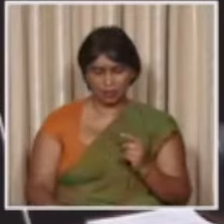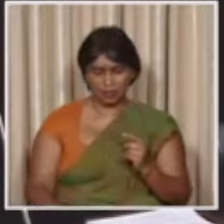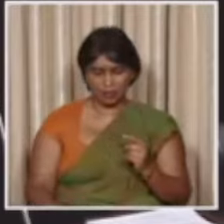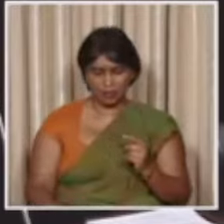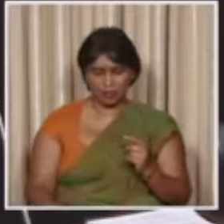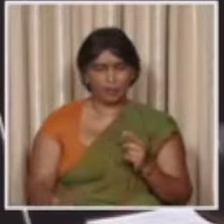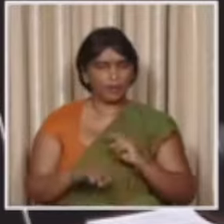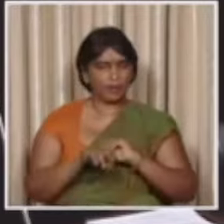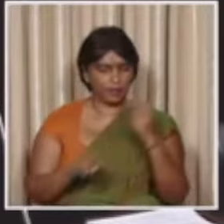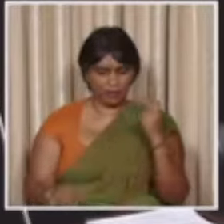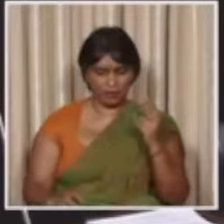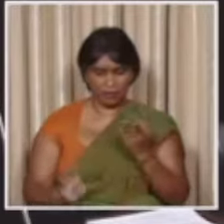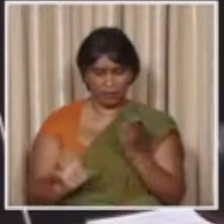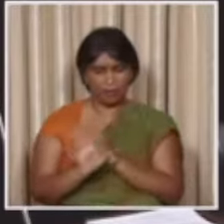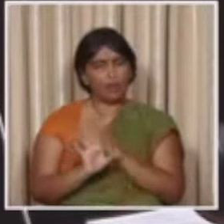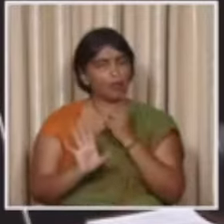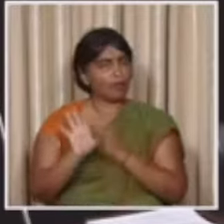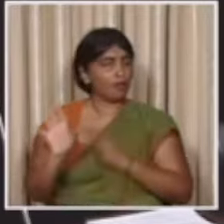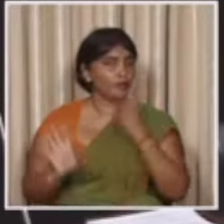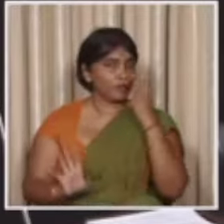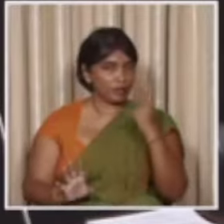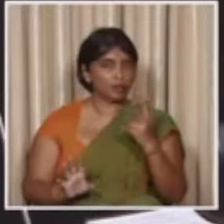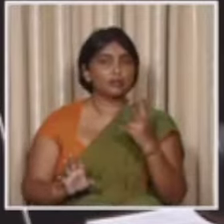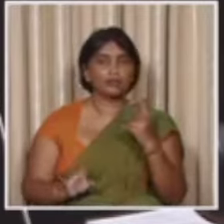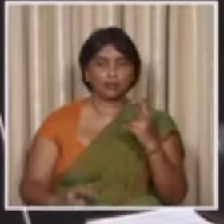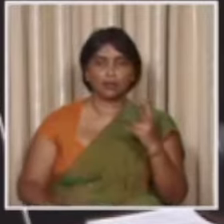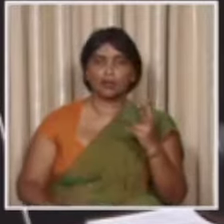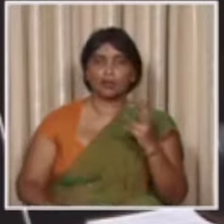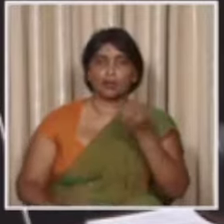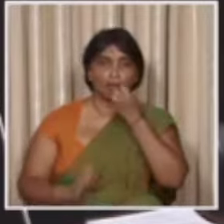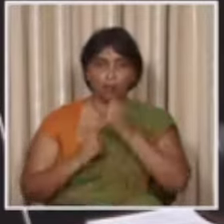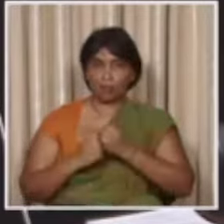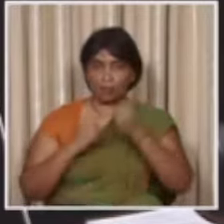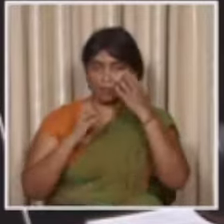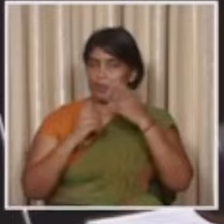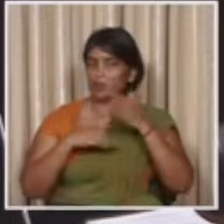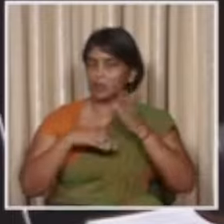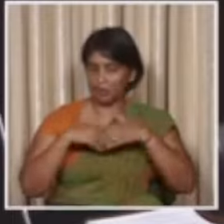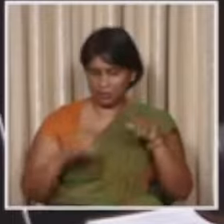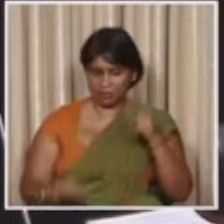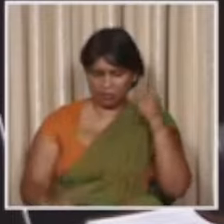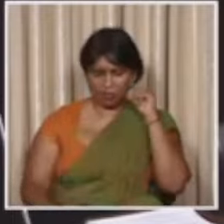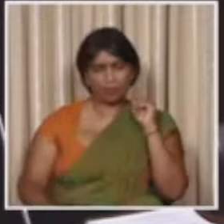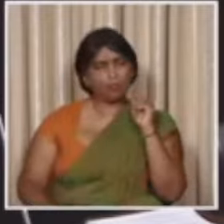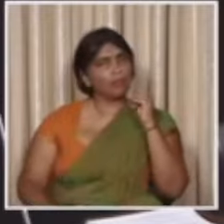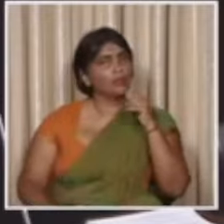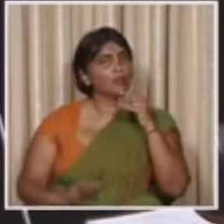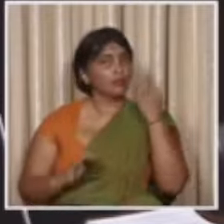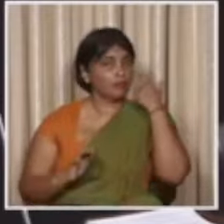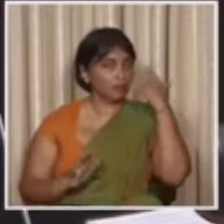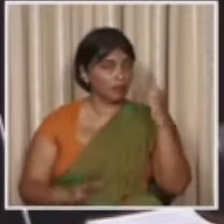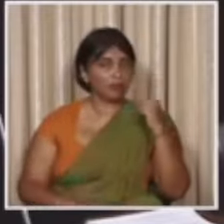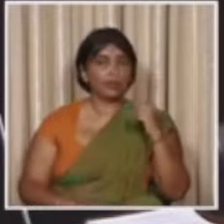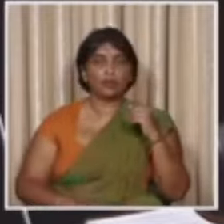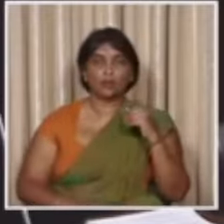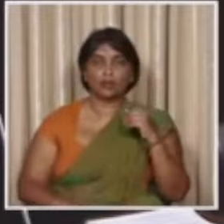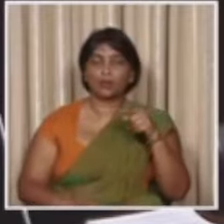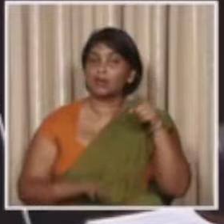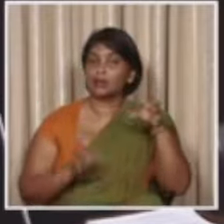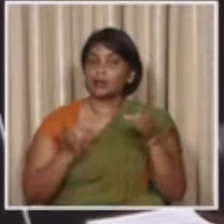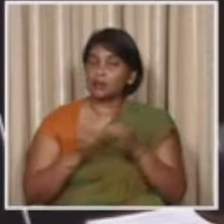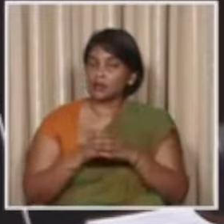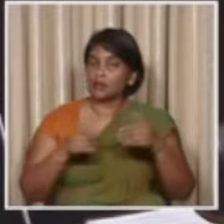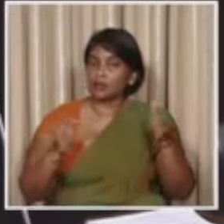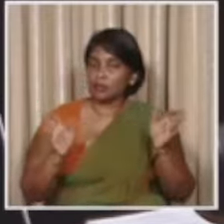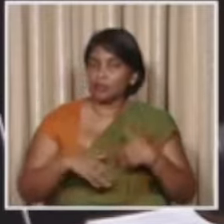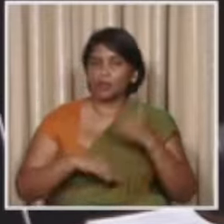විනාඩි දෙකක් තියෙනවා. මේ පසුගිය වසරදිත් කොයිම්බටෝවල බෝම්බ පිපිරීමක් කළා. එක නිසා මතක තබාගන්න එම කණ්ඩායම